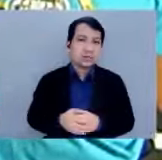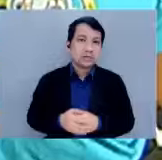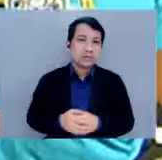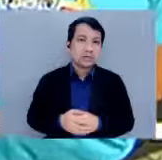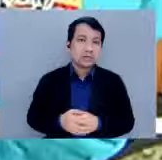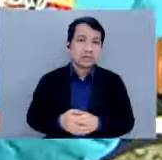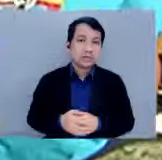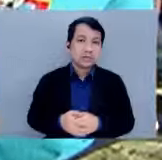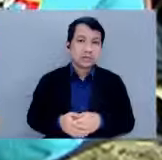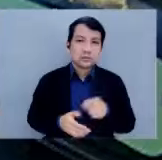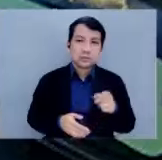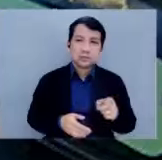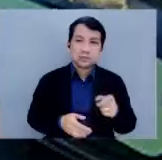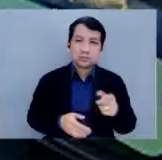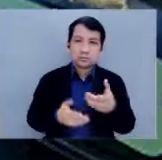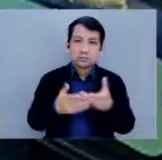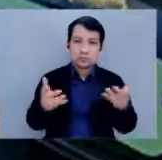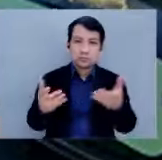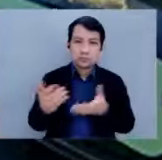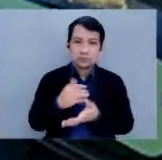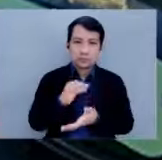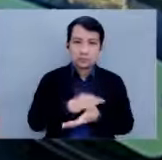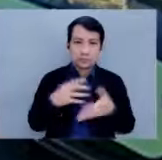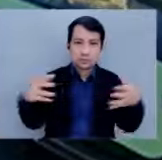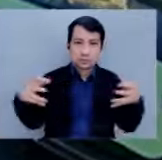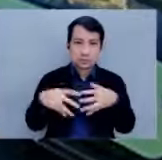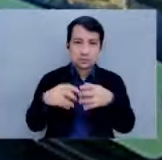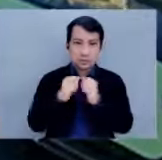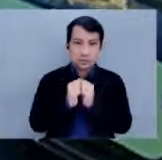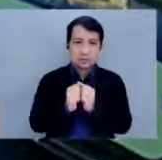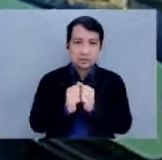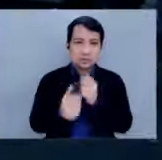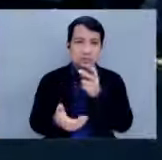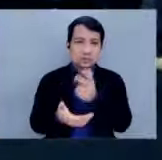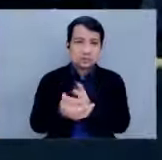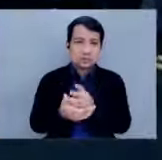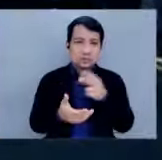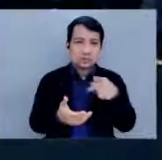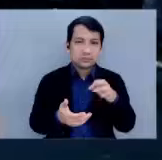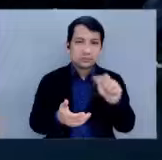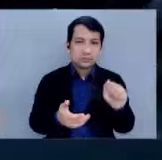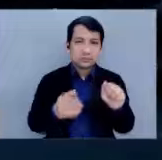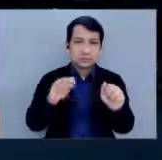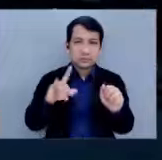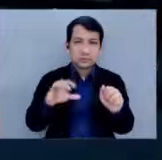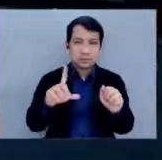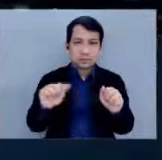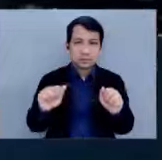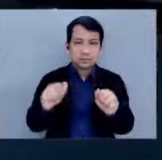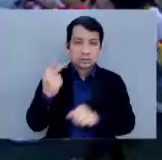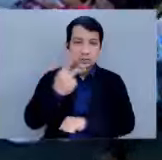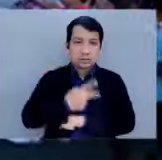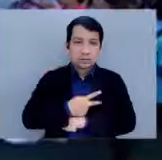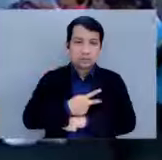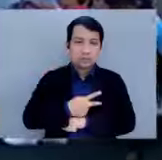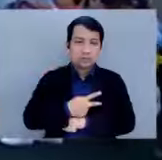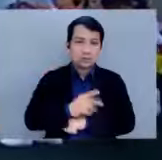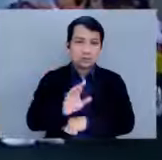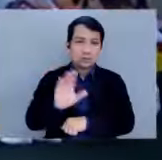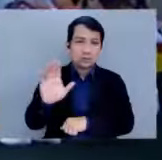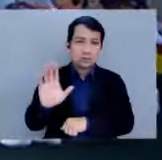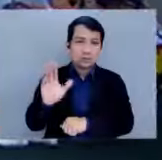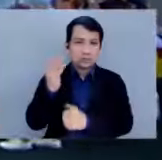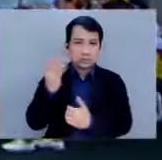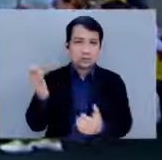Mahirap man dahil walang kinikita, sama-samang gumarahe ang mga miyembro ng Piston at Manibela para sa ikalawang araw ng kanilang tigil pasada bilang